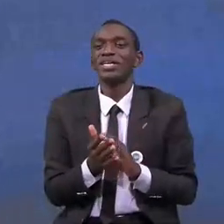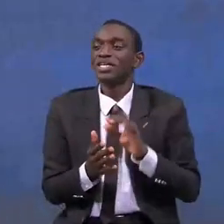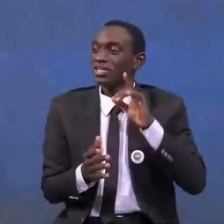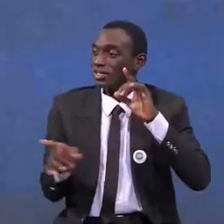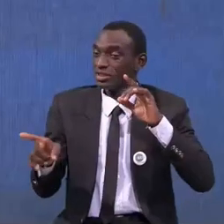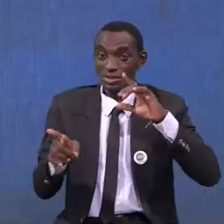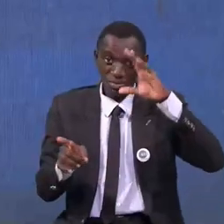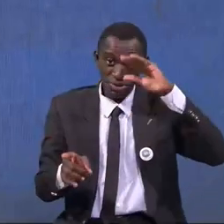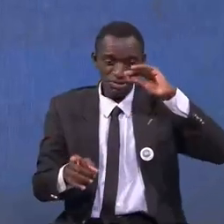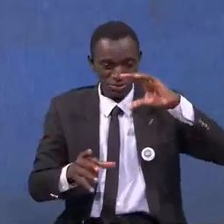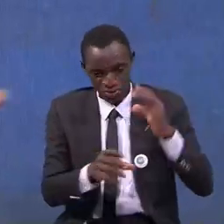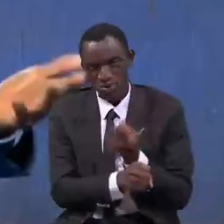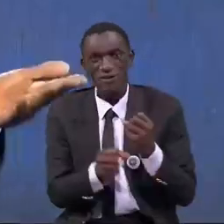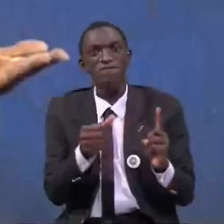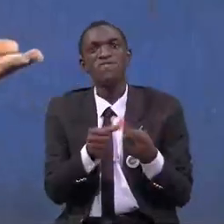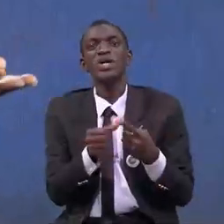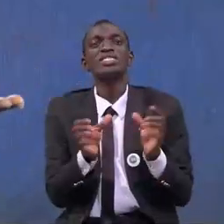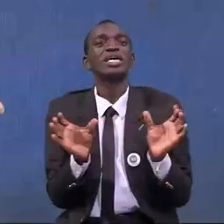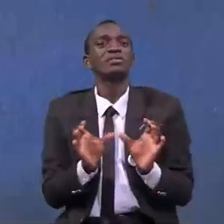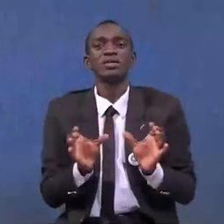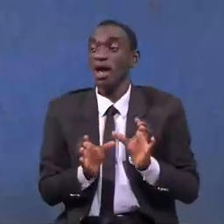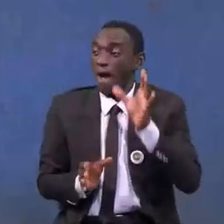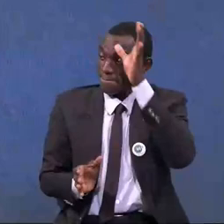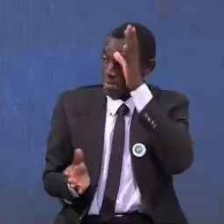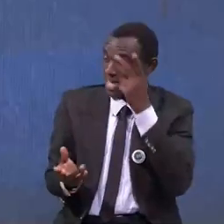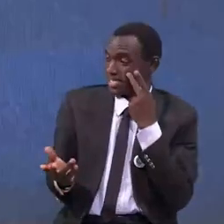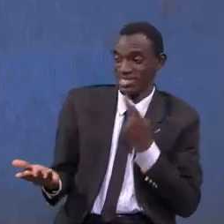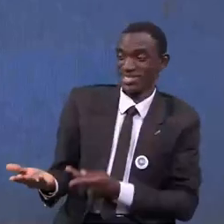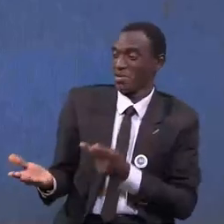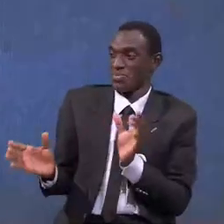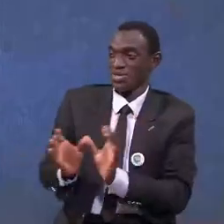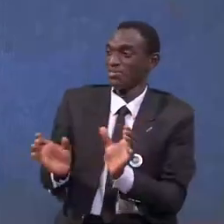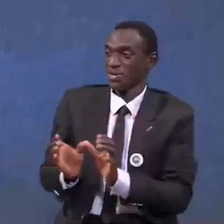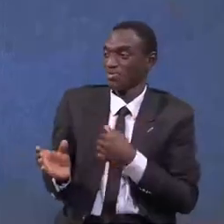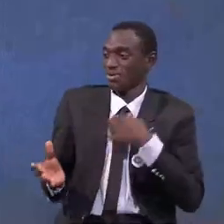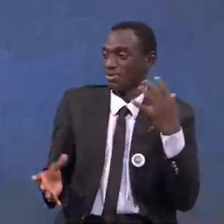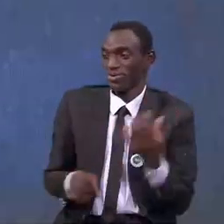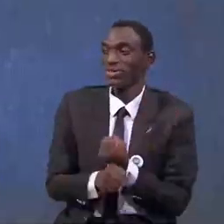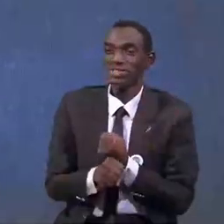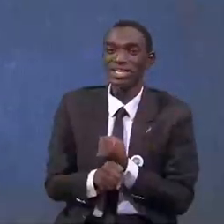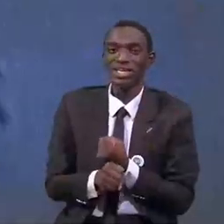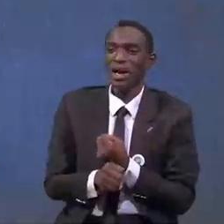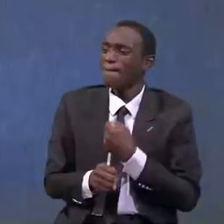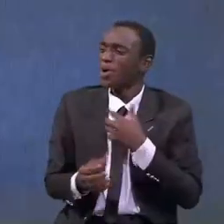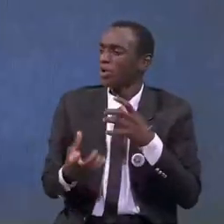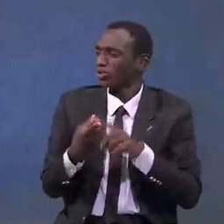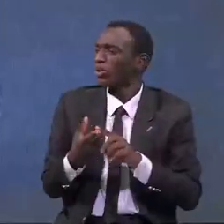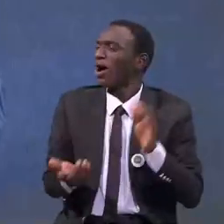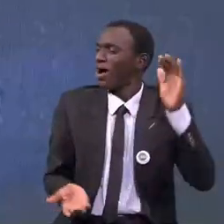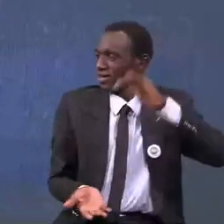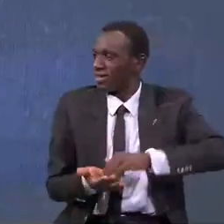il a le premier diplôme papa regarde ce que j'ai obtenu je veis